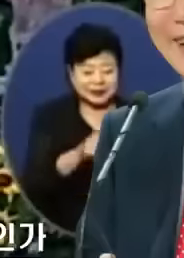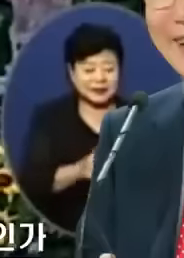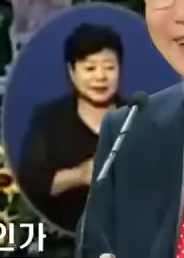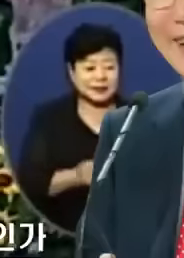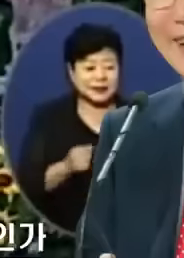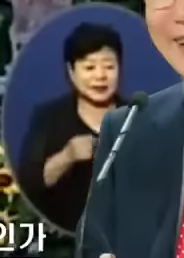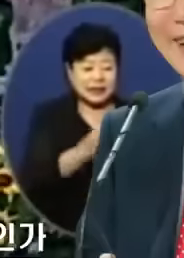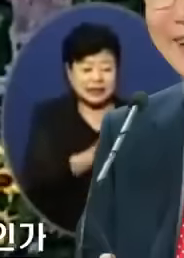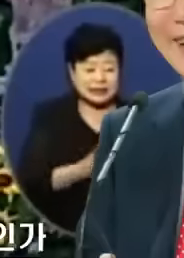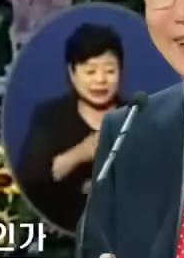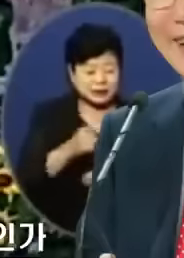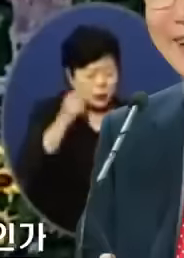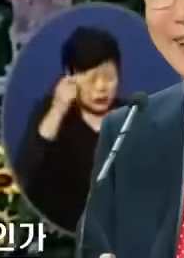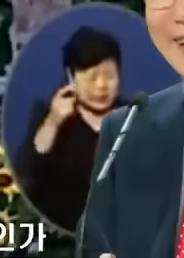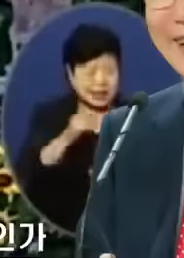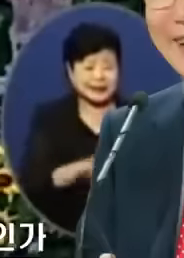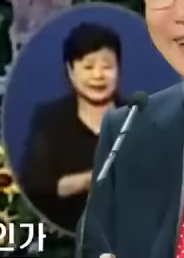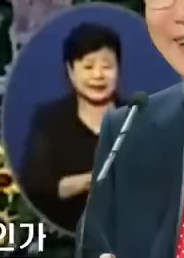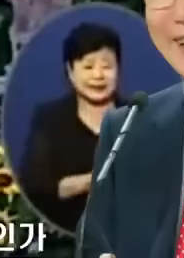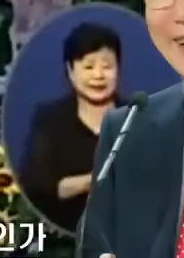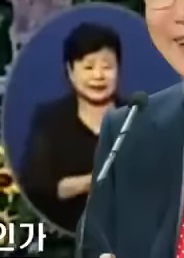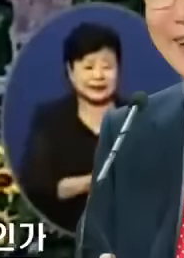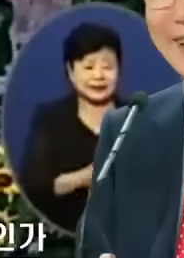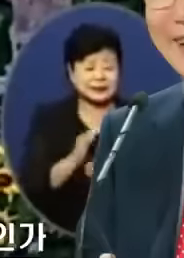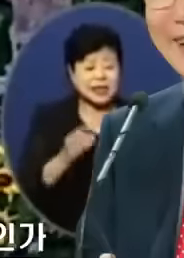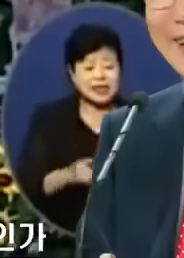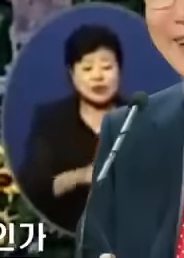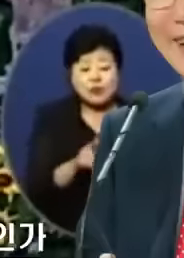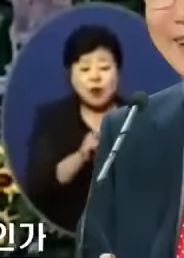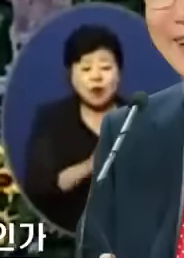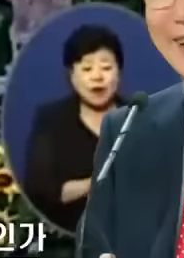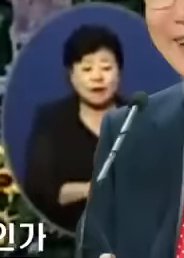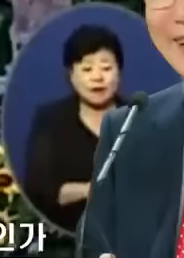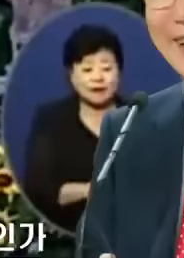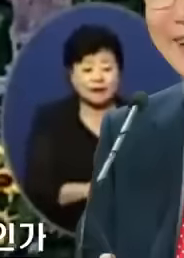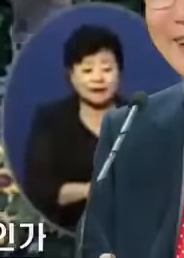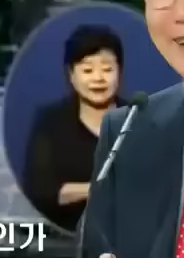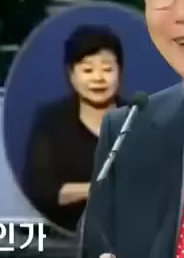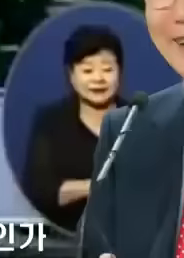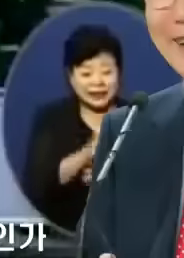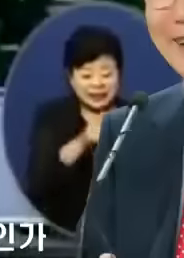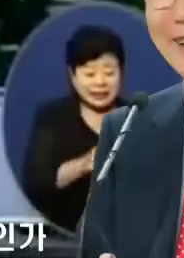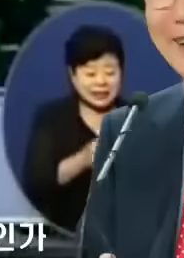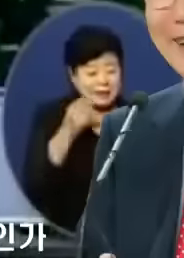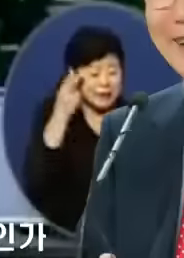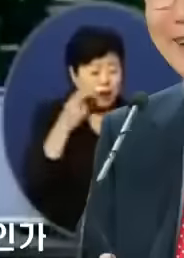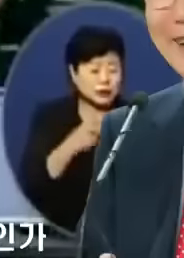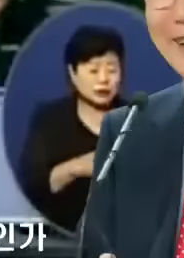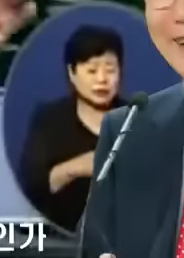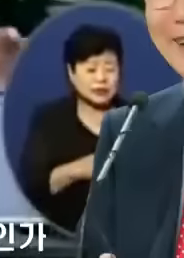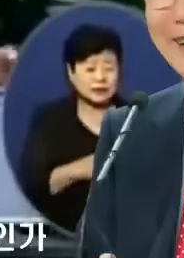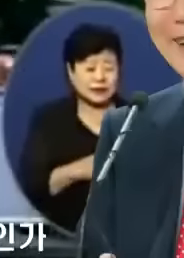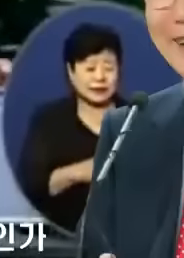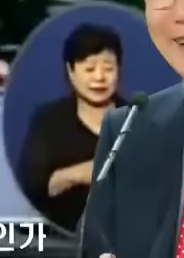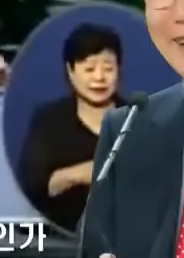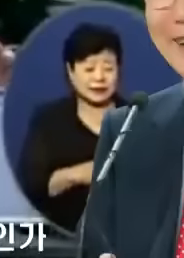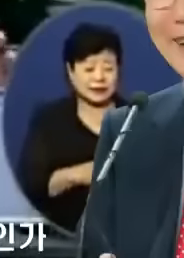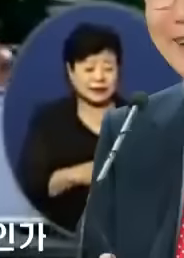하나님의 사도 중에 가장 위대한 사도가 된 이유를 말했던 것입니다. 하나님이 바울에게는